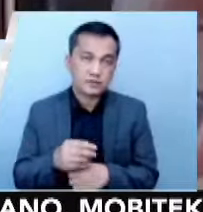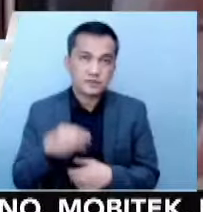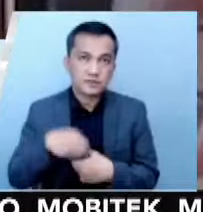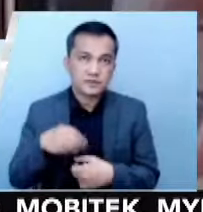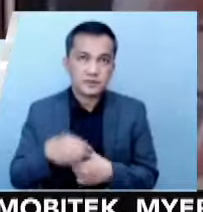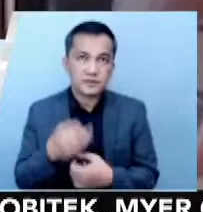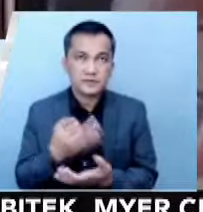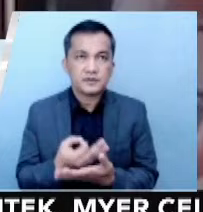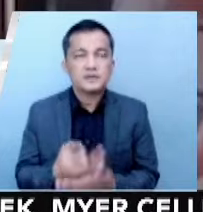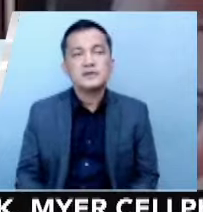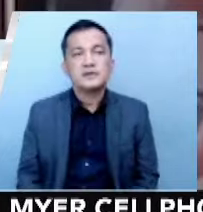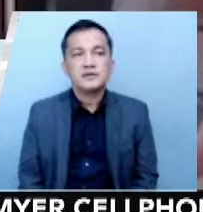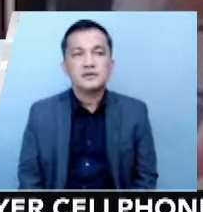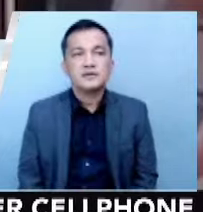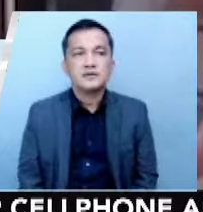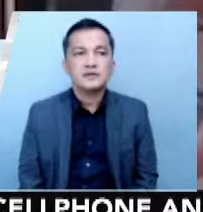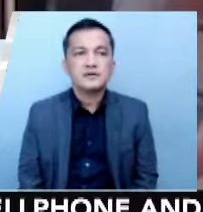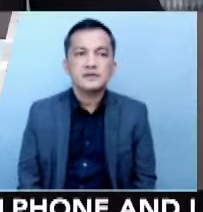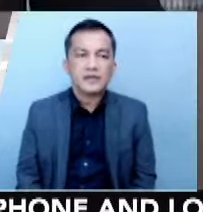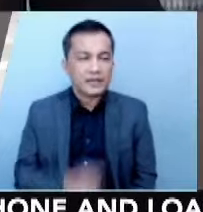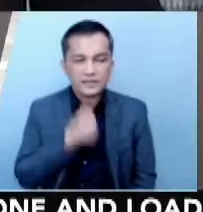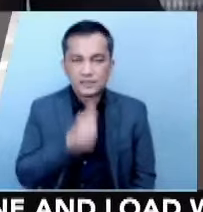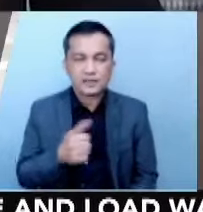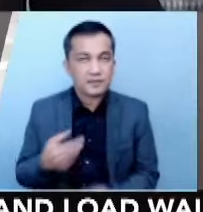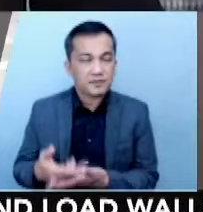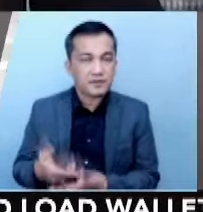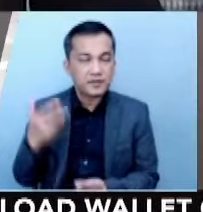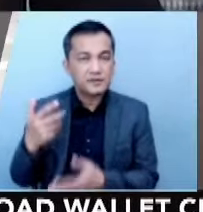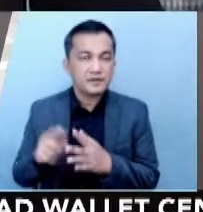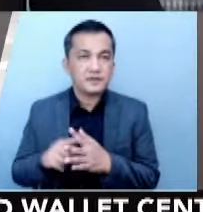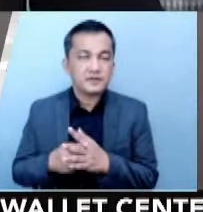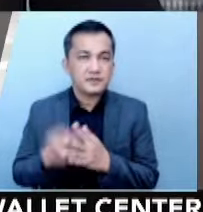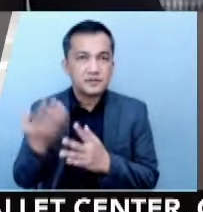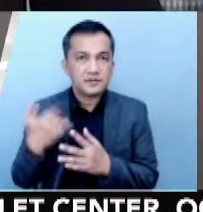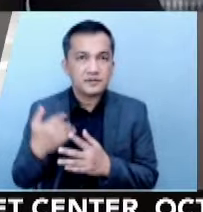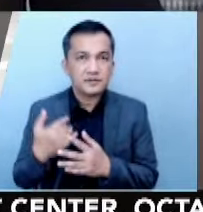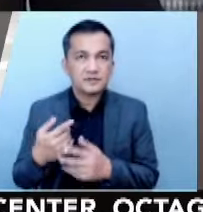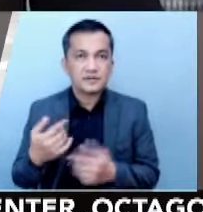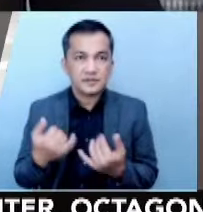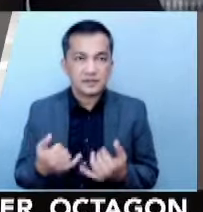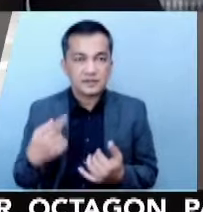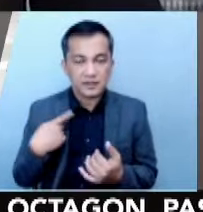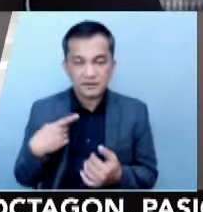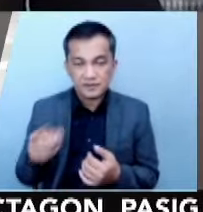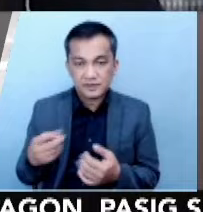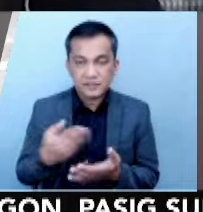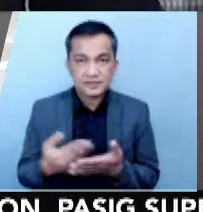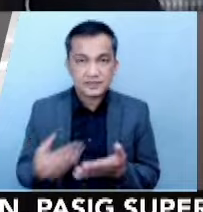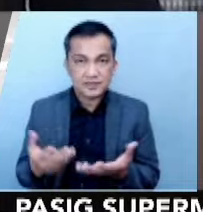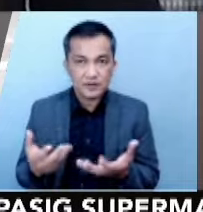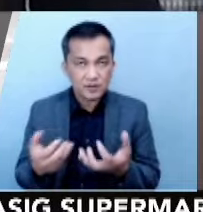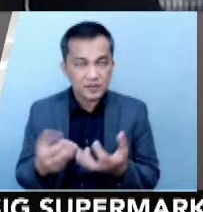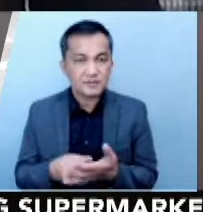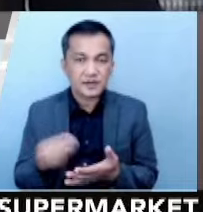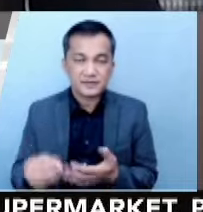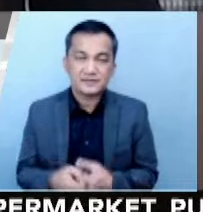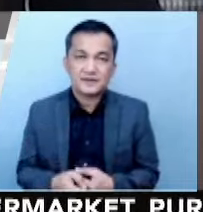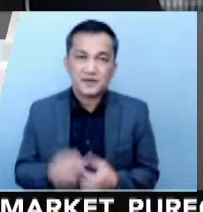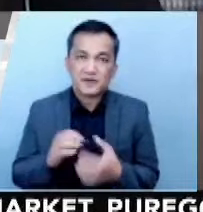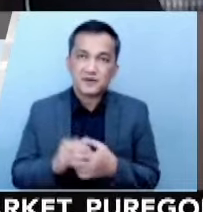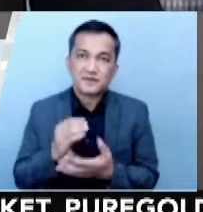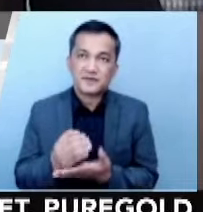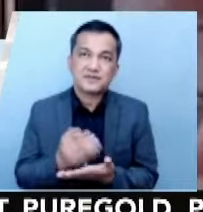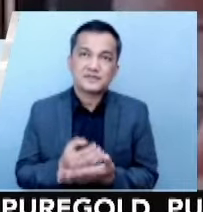kami ganun ka well off from the beginning. Now that I have those things that I want to buy po, syempre po sobrang saya,